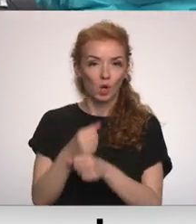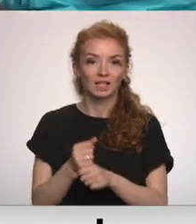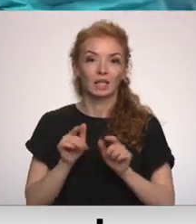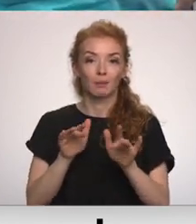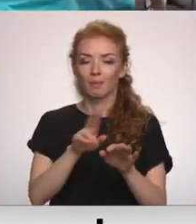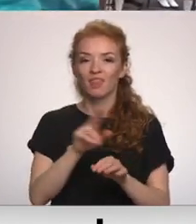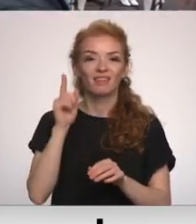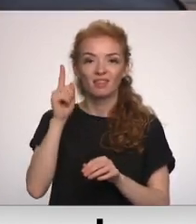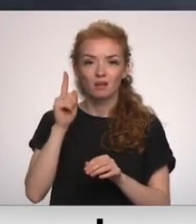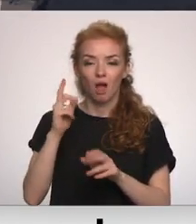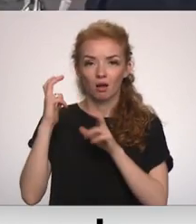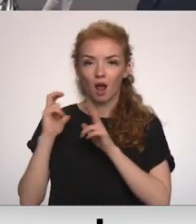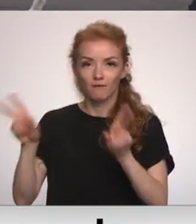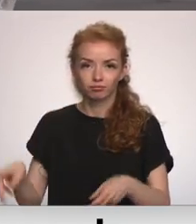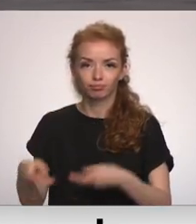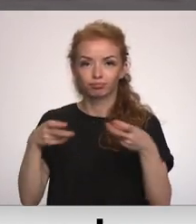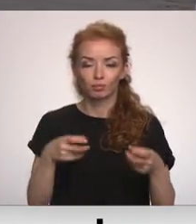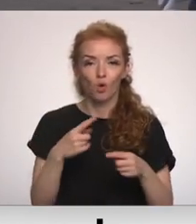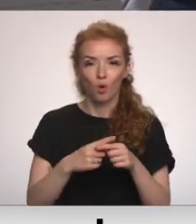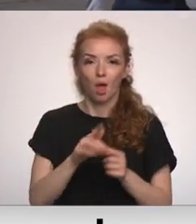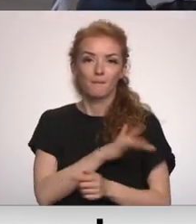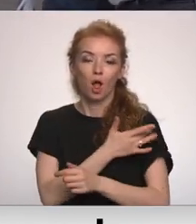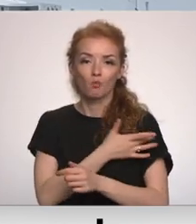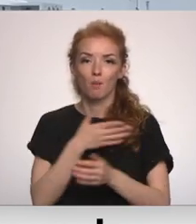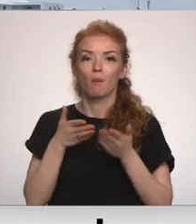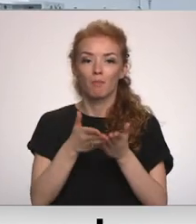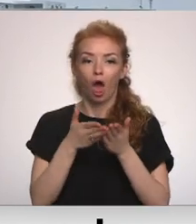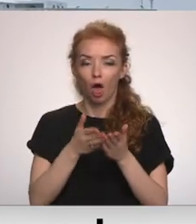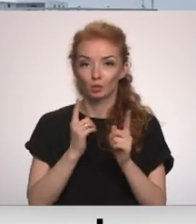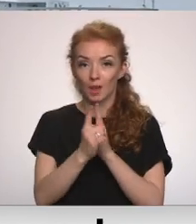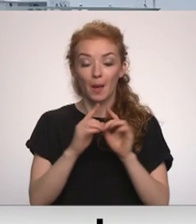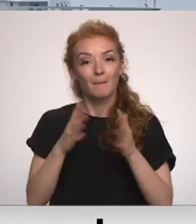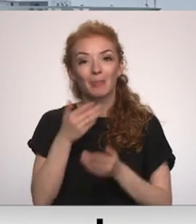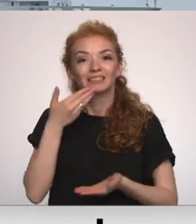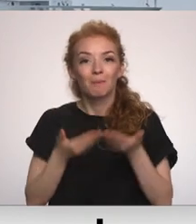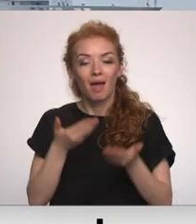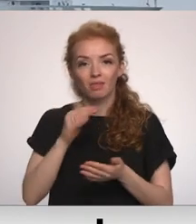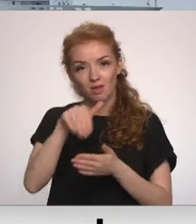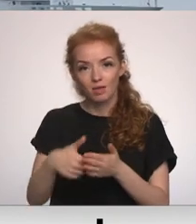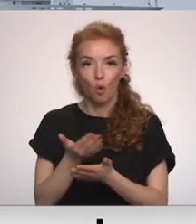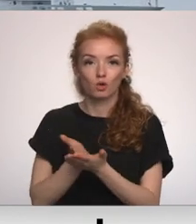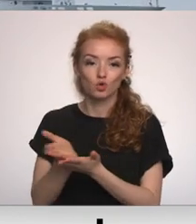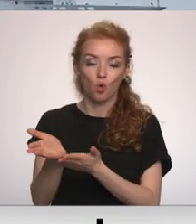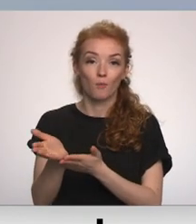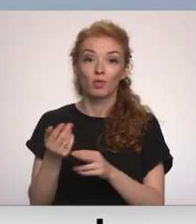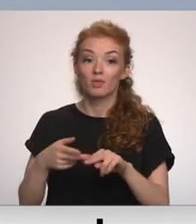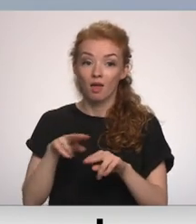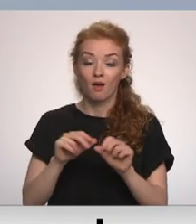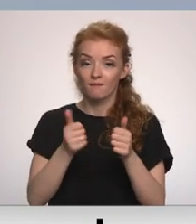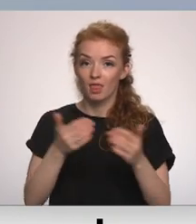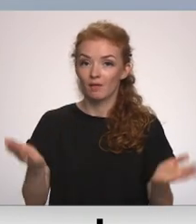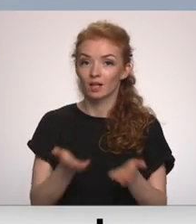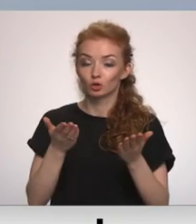tikai pārkraujot kravas un apkalpojot regulāro prāmju satiksmi, bet arī izmēģināt spēkus jaunā lauciņā, tādējādi